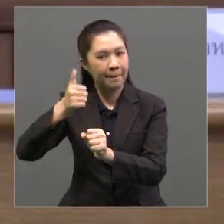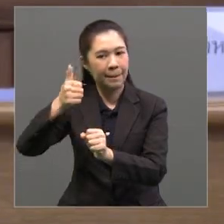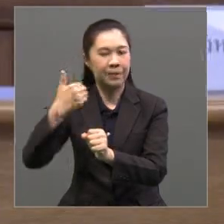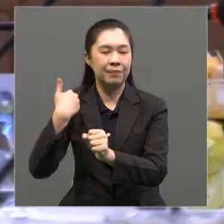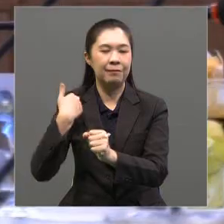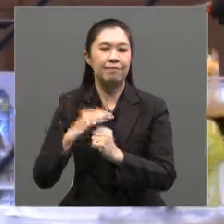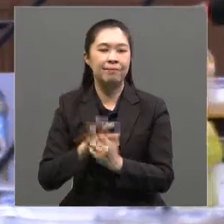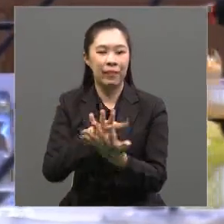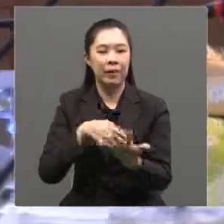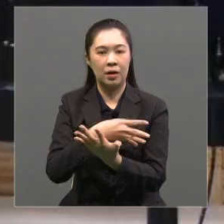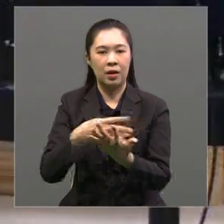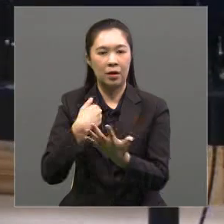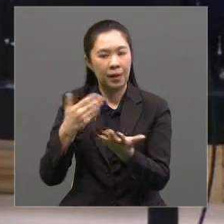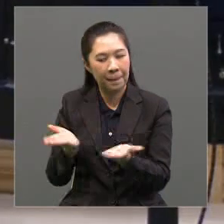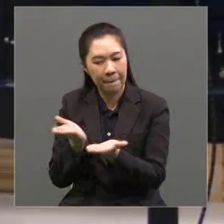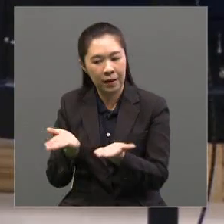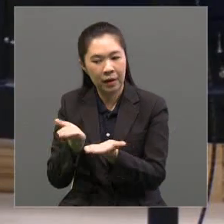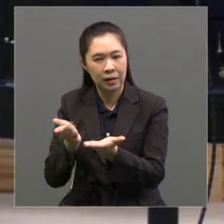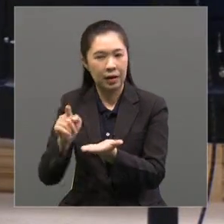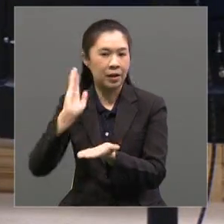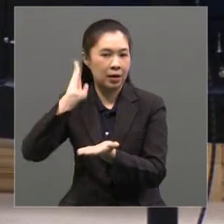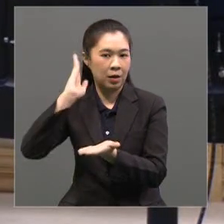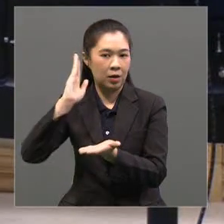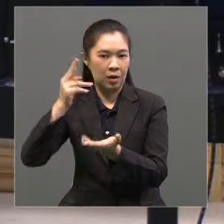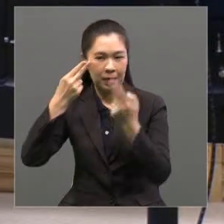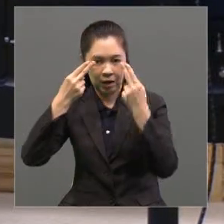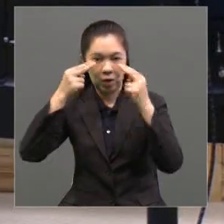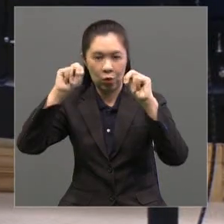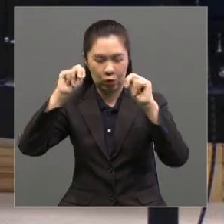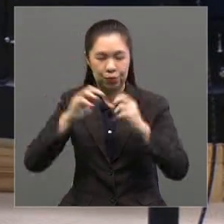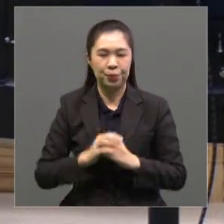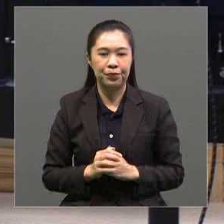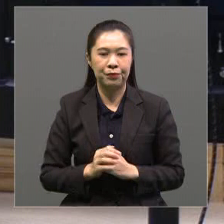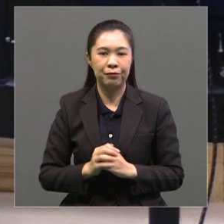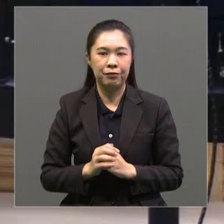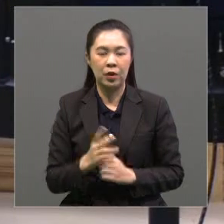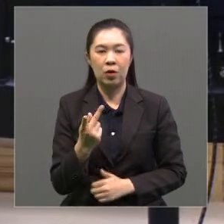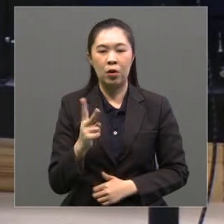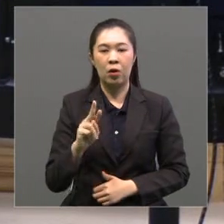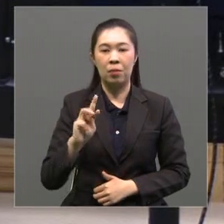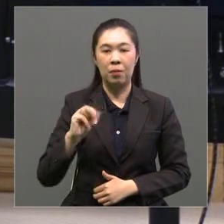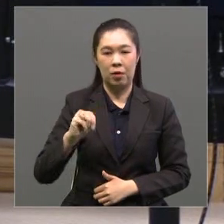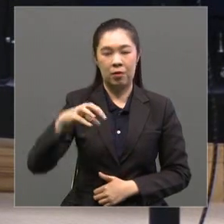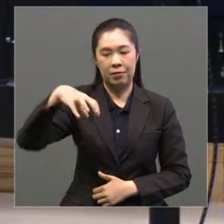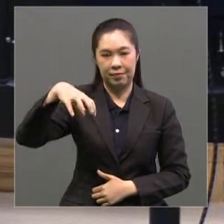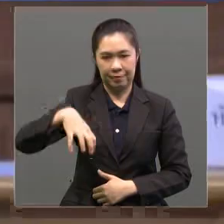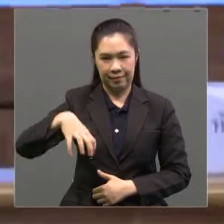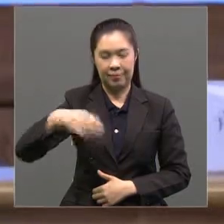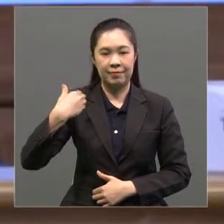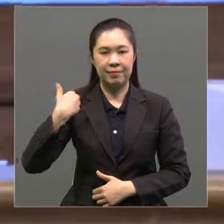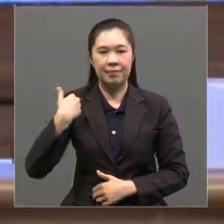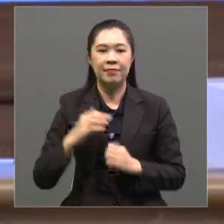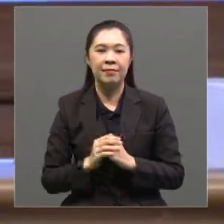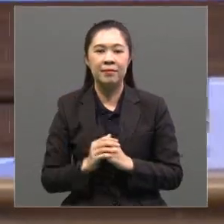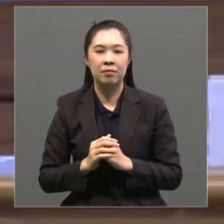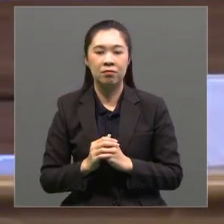ยุทธศาสตร์รวมเสียงเพื่อผลักดันให้นายพิธาเป็นนายกรัฐมนตรีส่วนการจัดครม.พิธา1นั้นนายประเสริฐย้ำนะครับว่